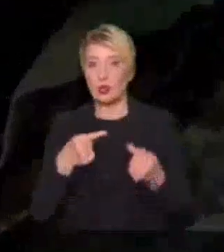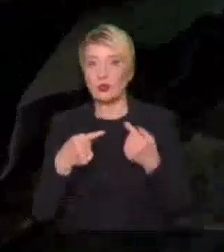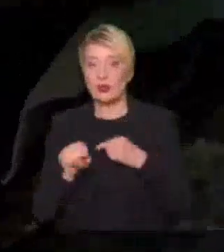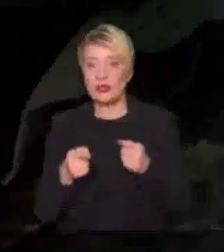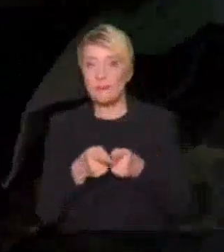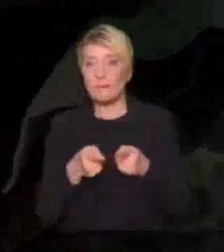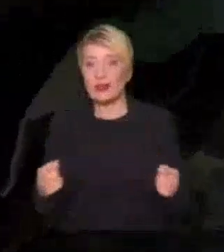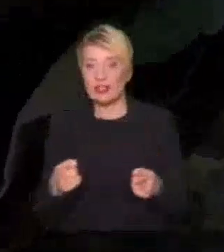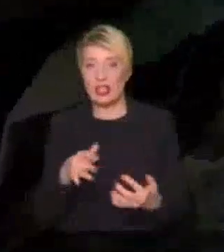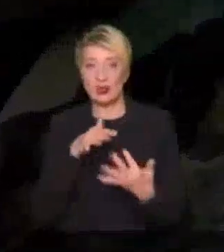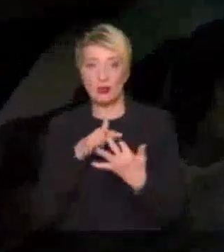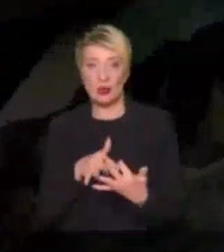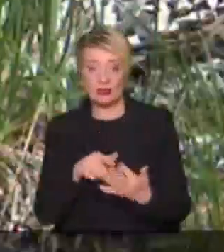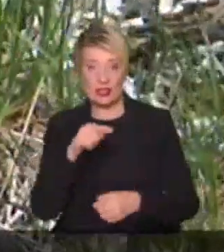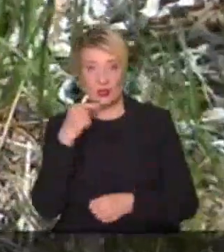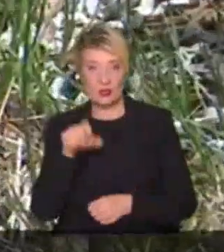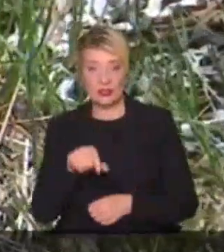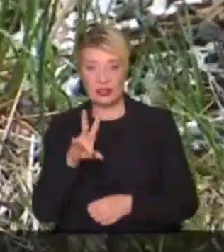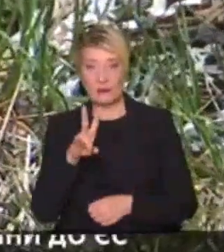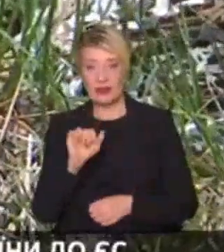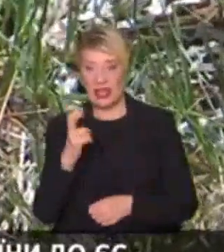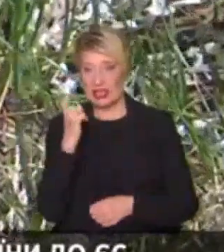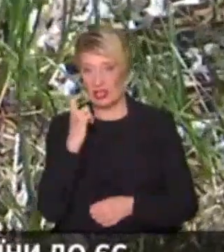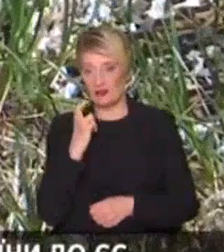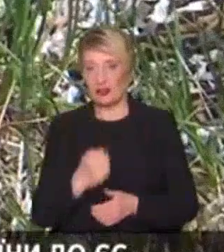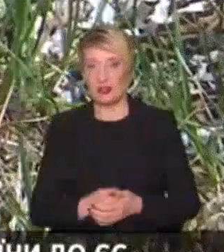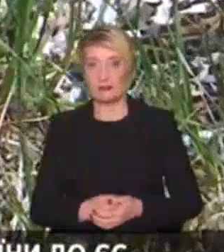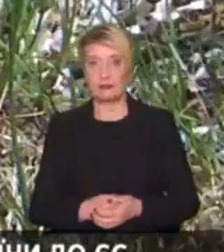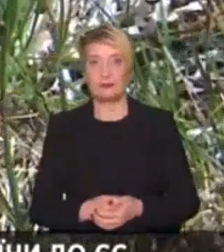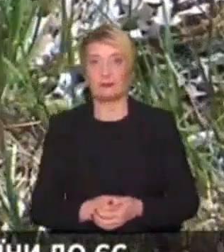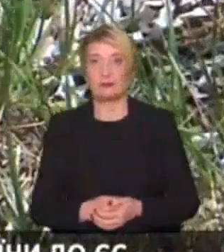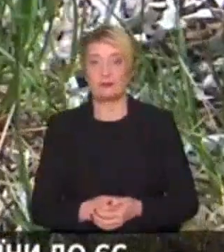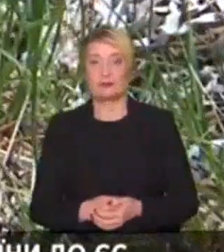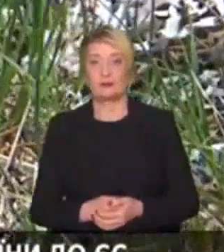боїв з рашистами на Київщині. Олександр Храпач, телеканал «Київ».